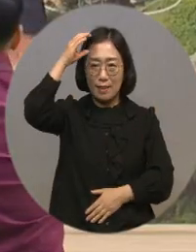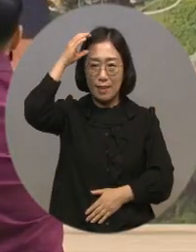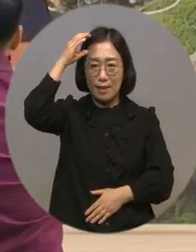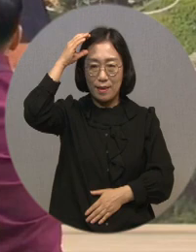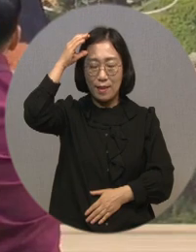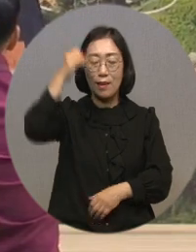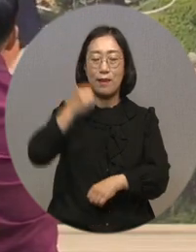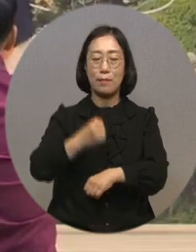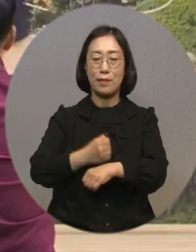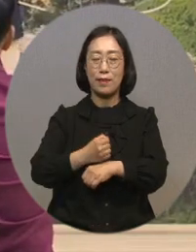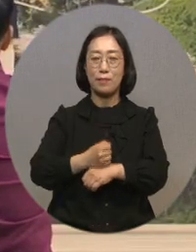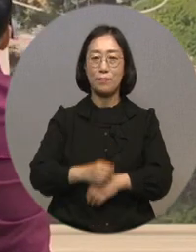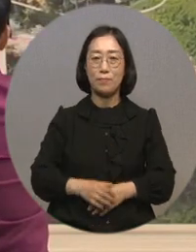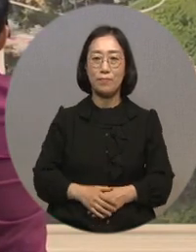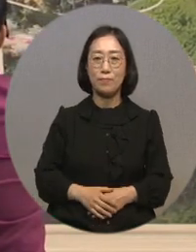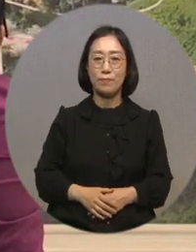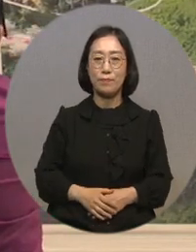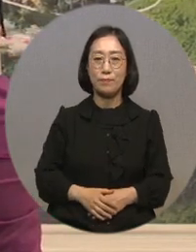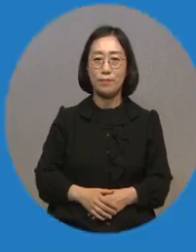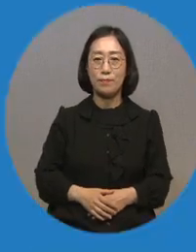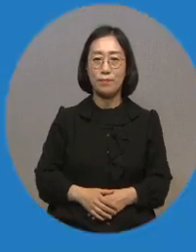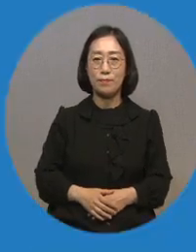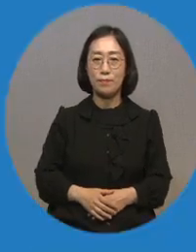전북방송 안정진입니다.